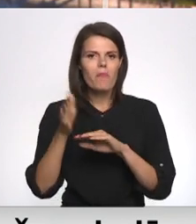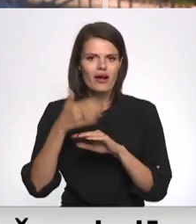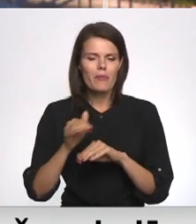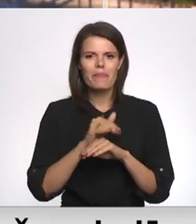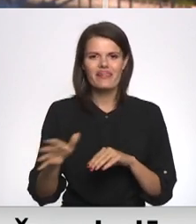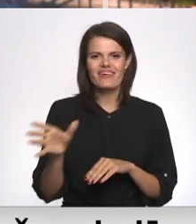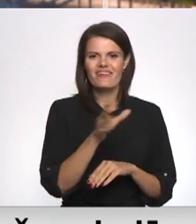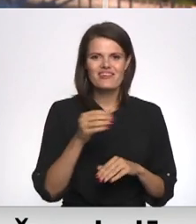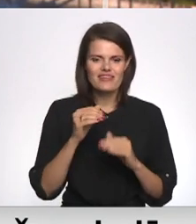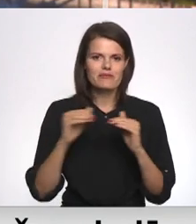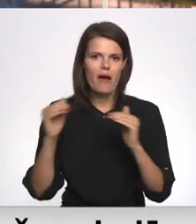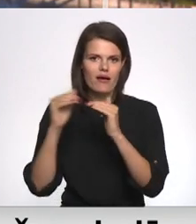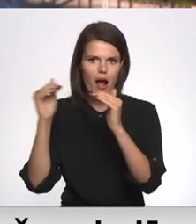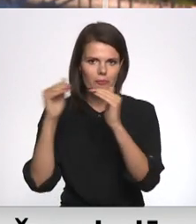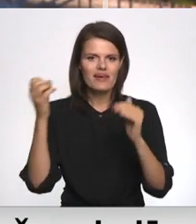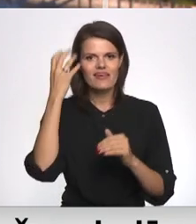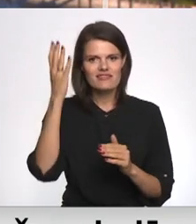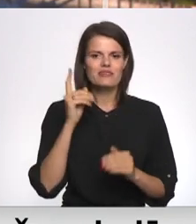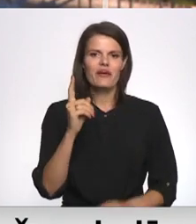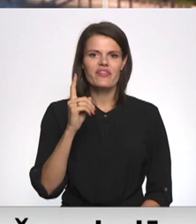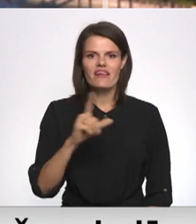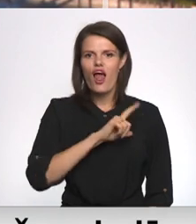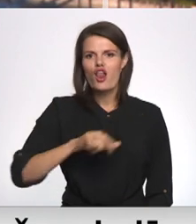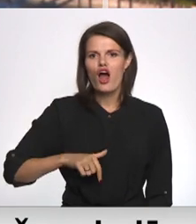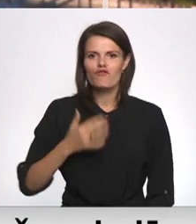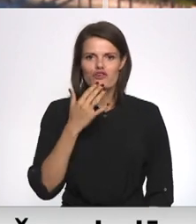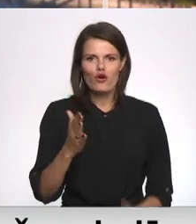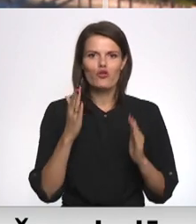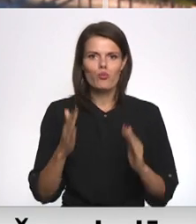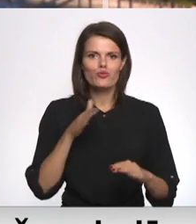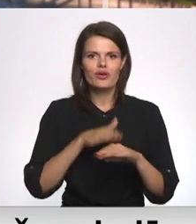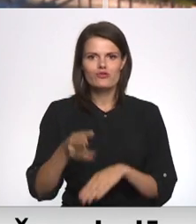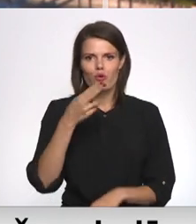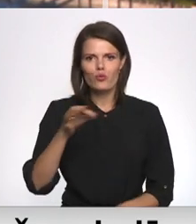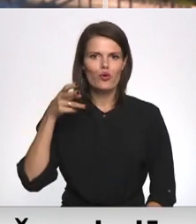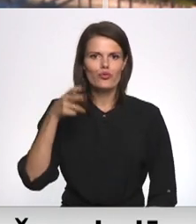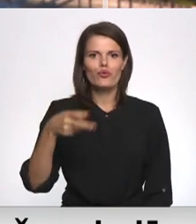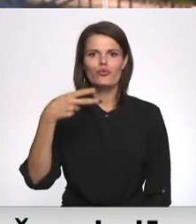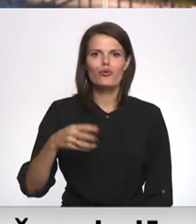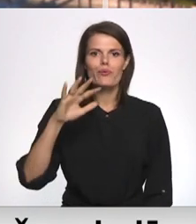visās izglītības pakāpēs izglītība tikai latviešu valodā tiktu īstenota no